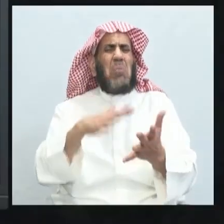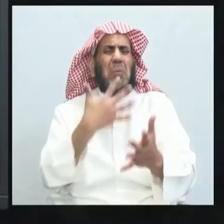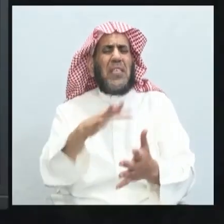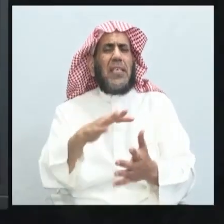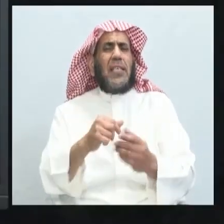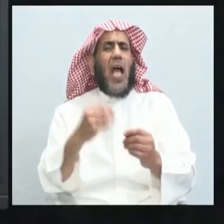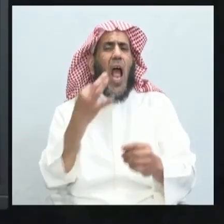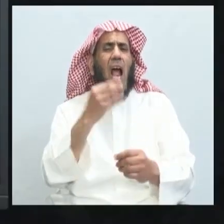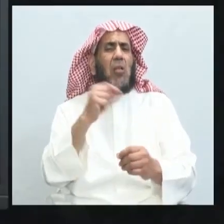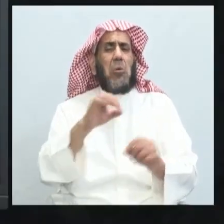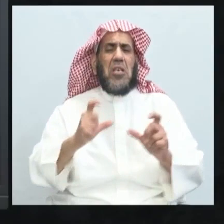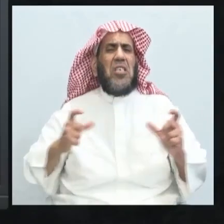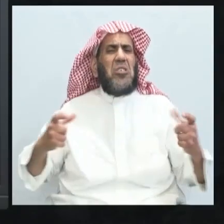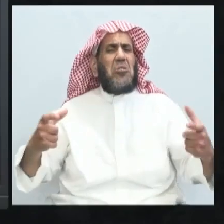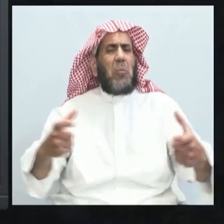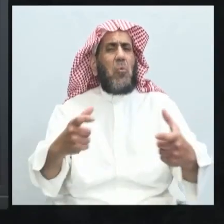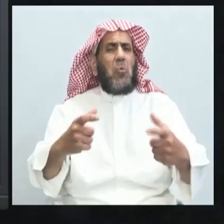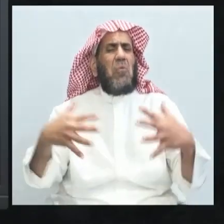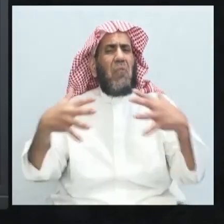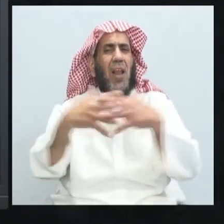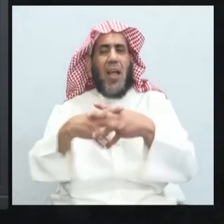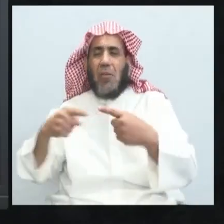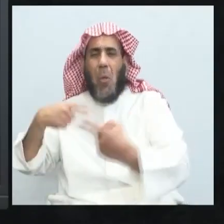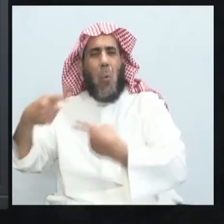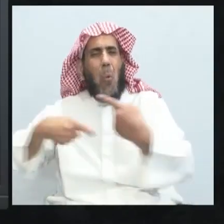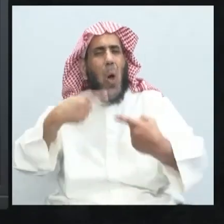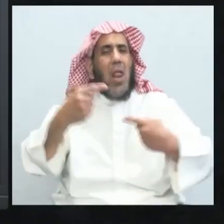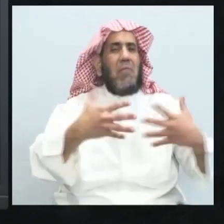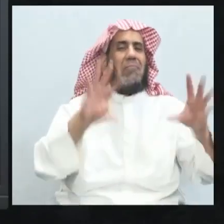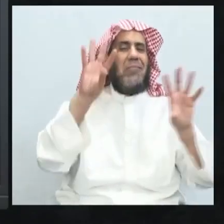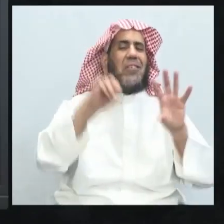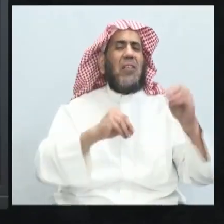كان يروي يجتمعون فيها ل المسامره و